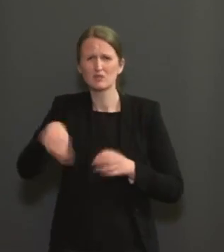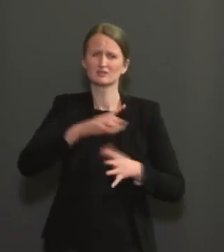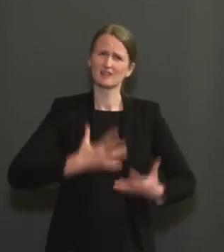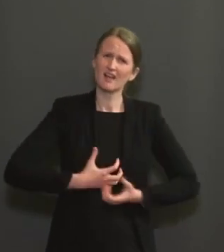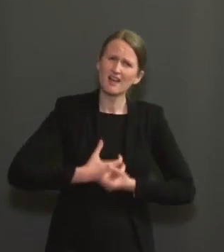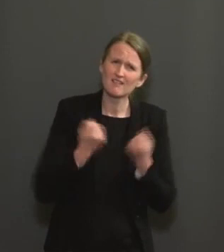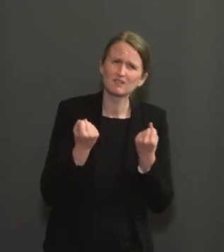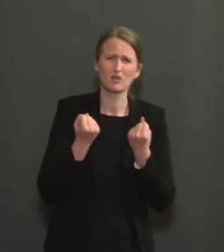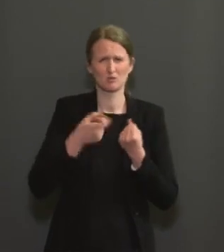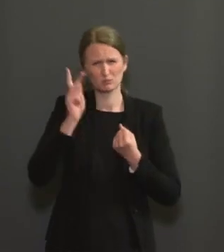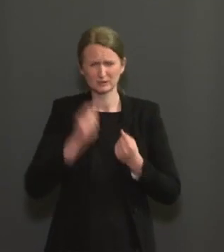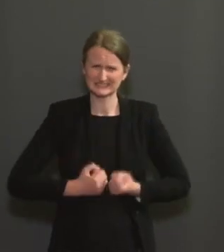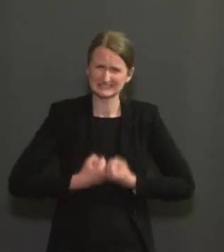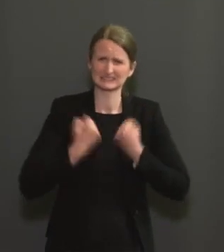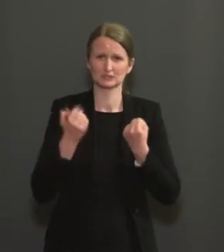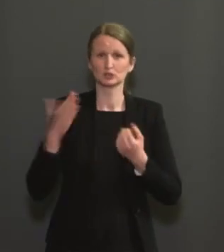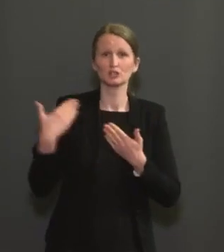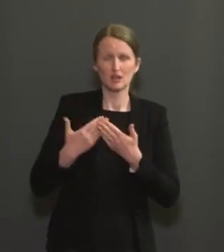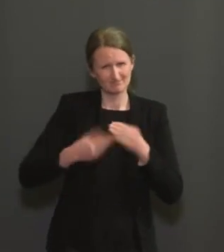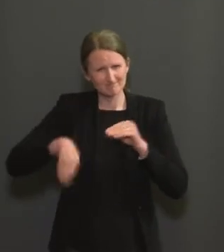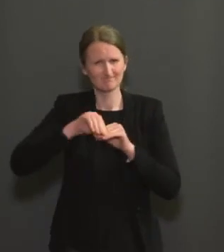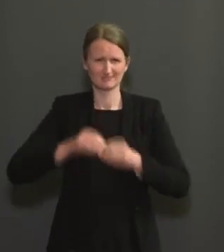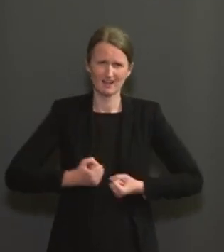car on se rend compte que beaucoup de personnes sont